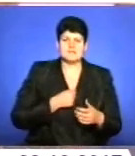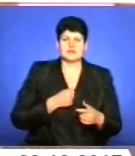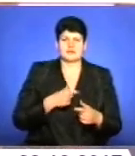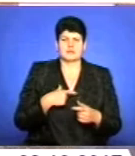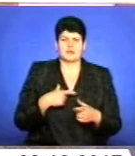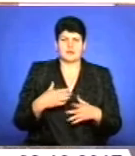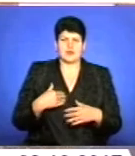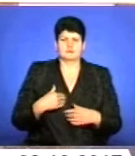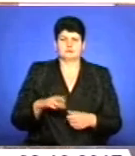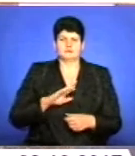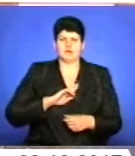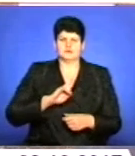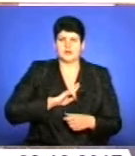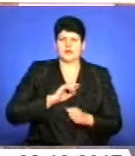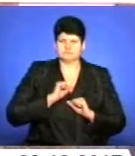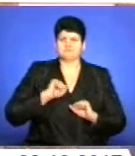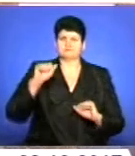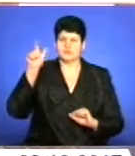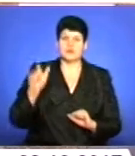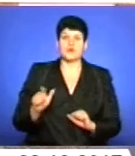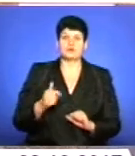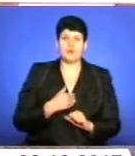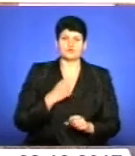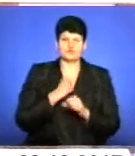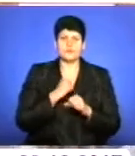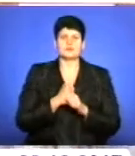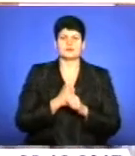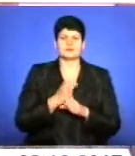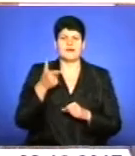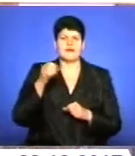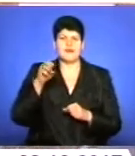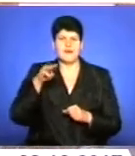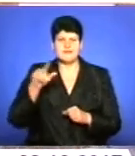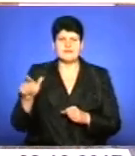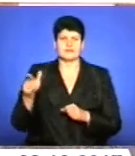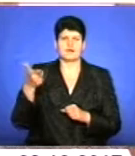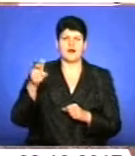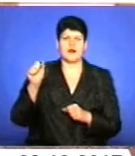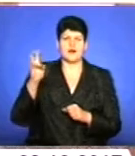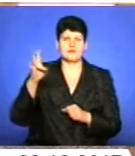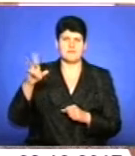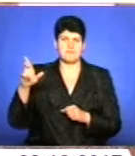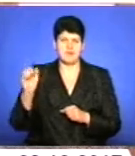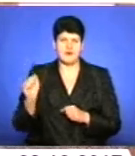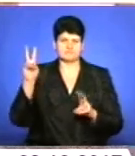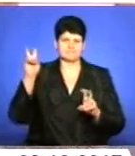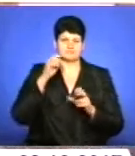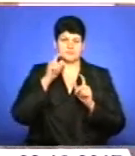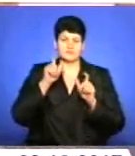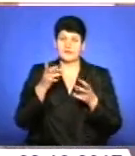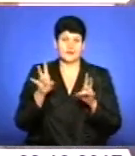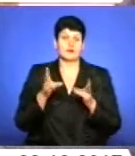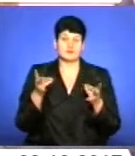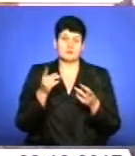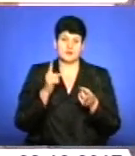великий патріот, і що я хочу зробити там, і кричати «геть ганьба», і це все зроблено. А треба дійсно залучати ті громадські